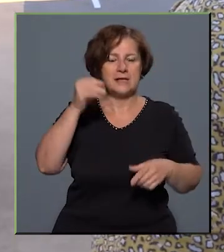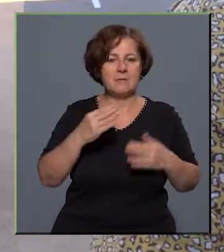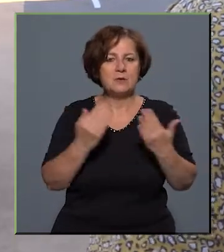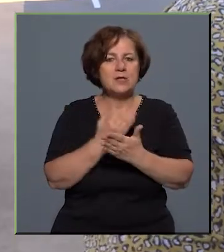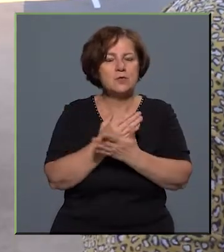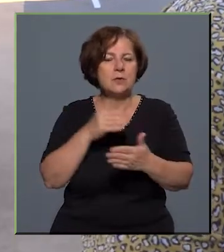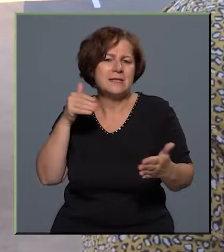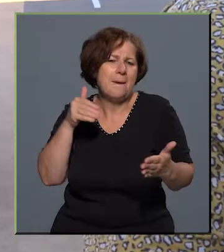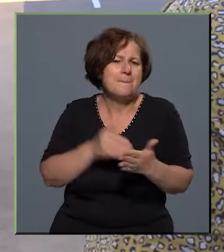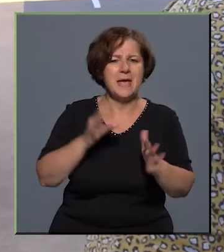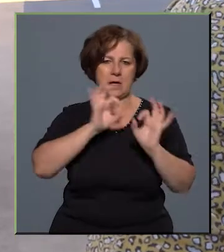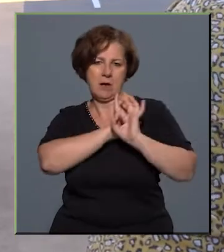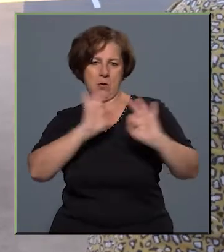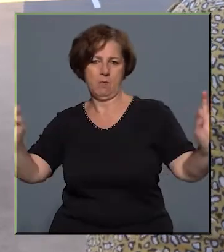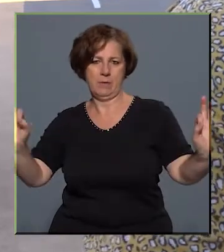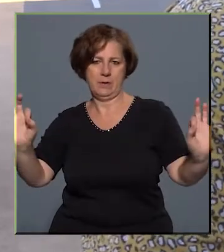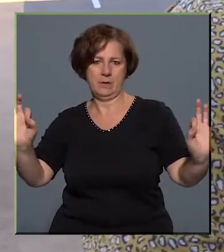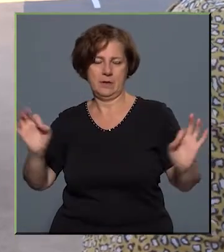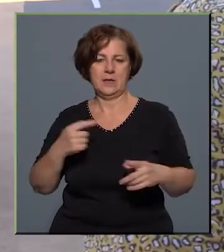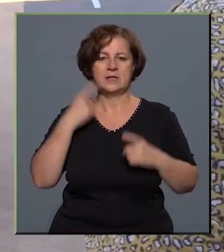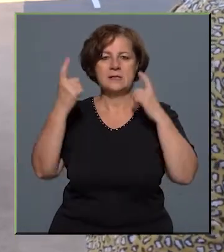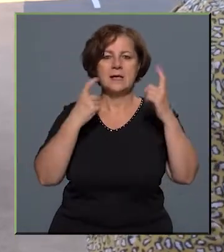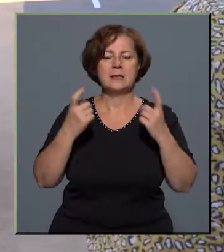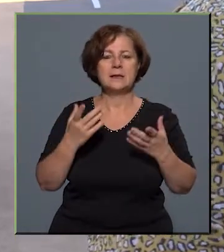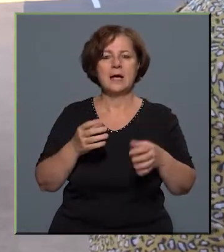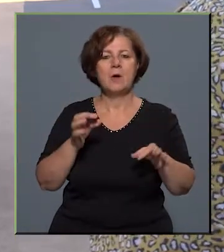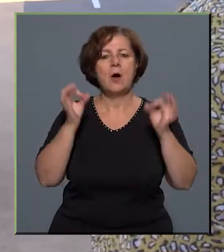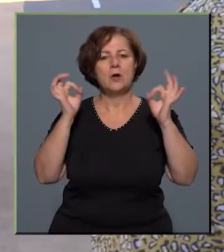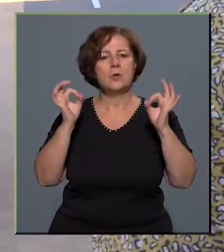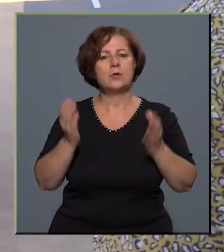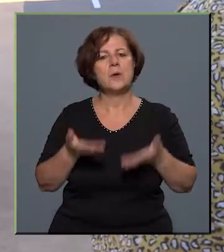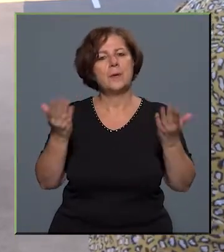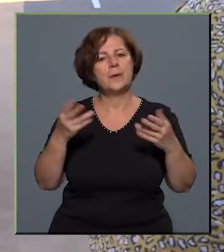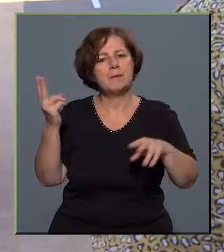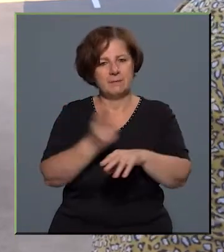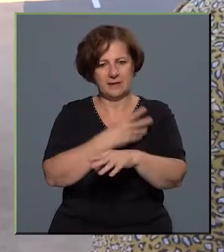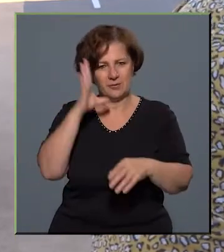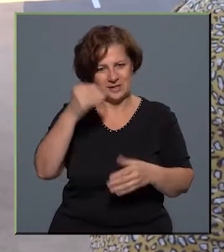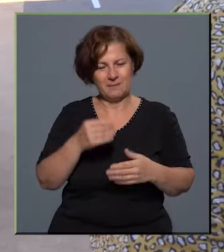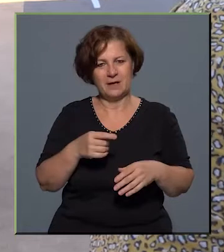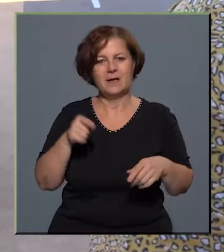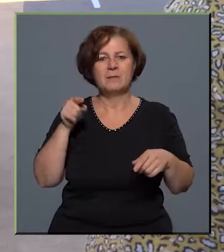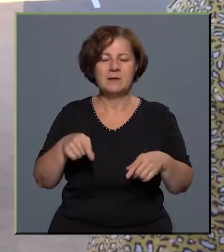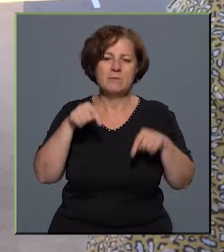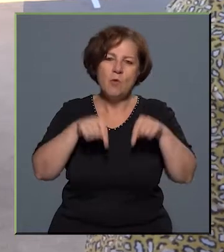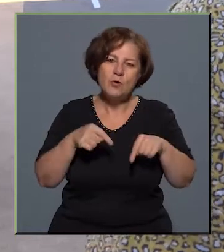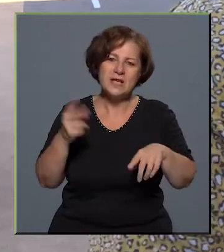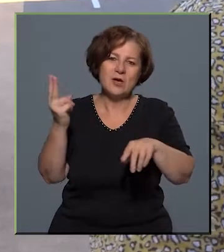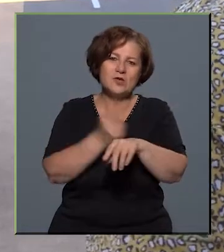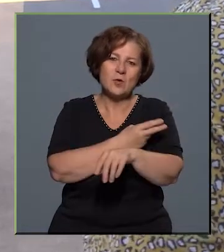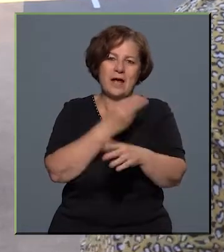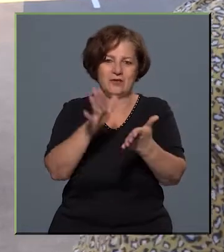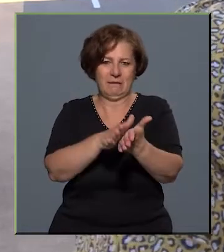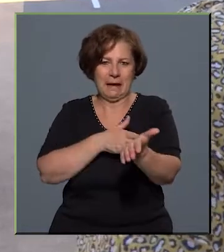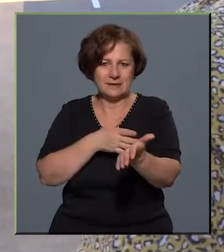az új, ez még jobb. És szerintem az emberek a jóhoz könnyebben hozzászoknak. Mi most ehhez a hozzászokáshoz